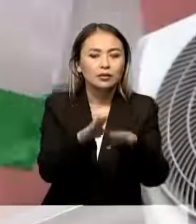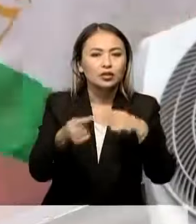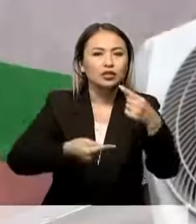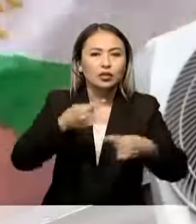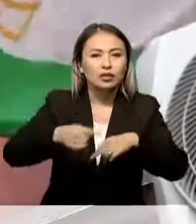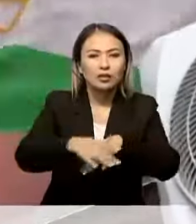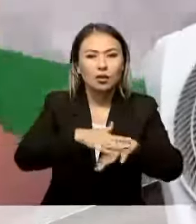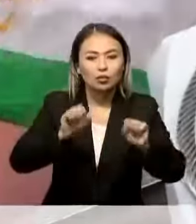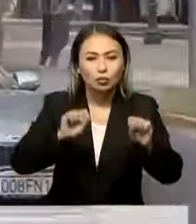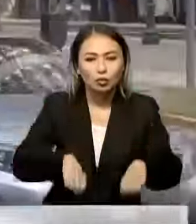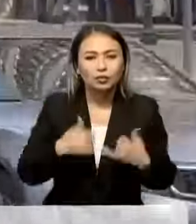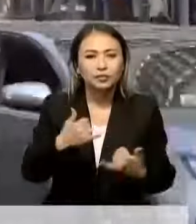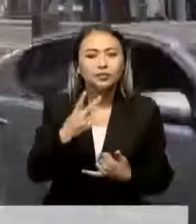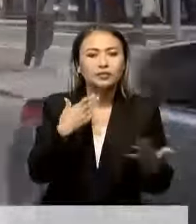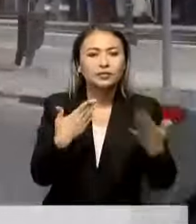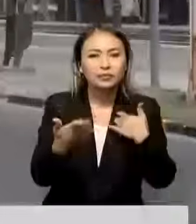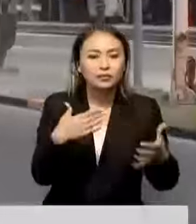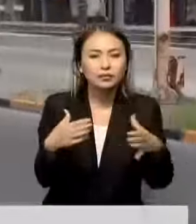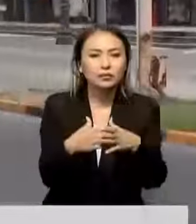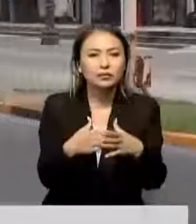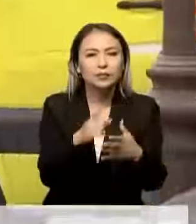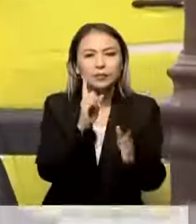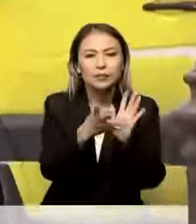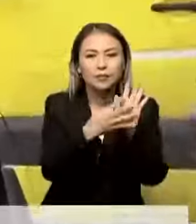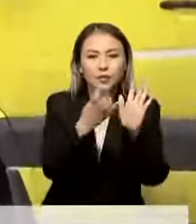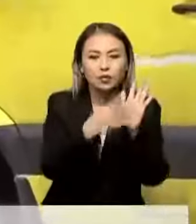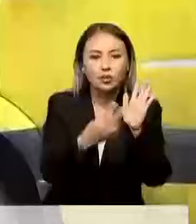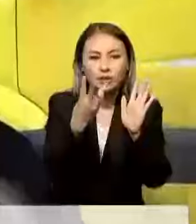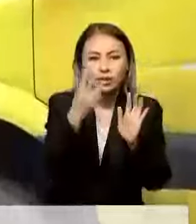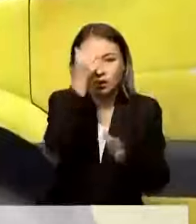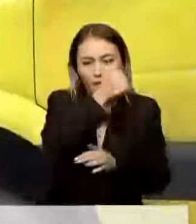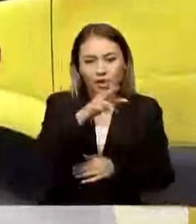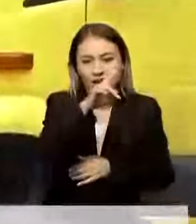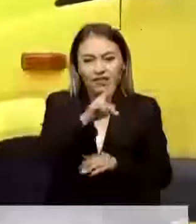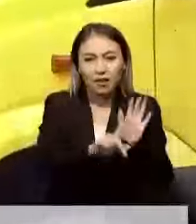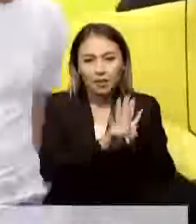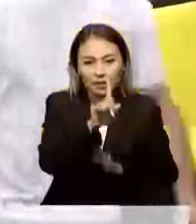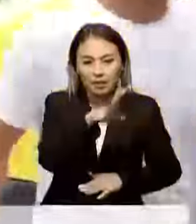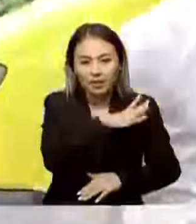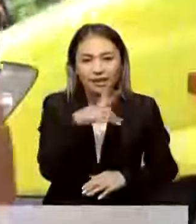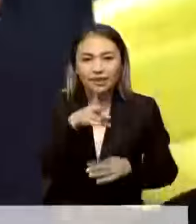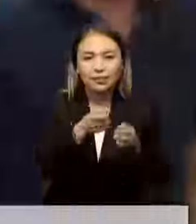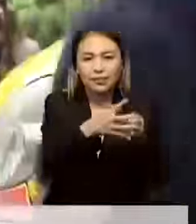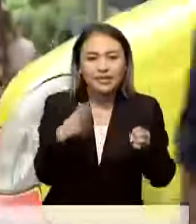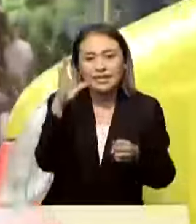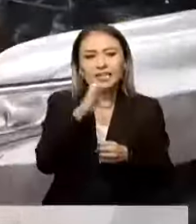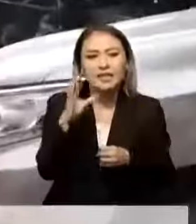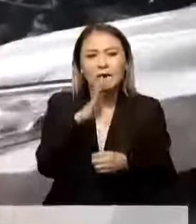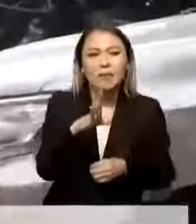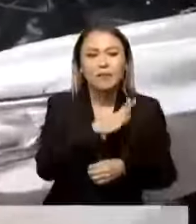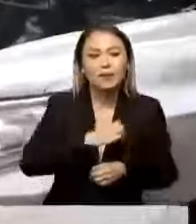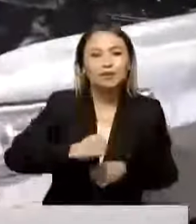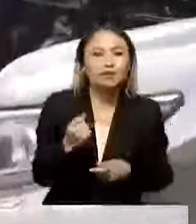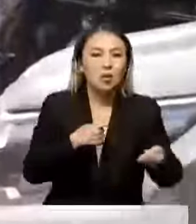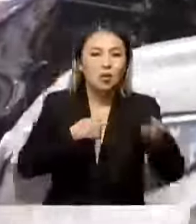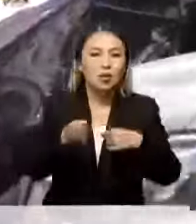шығады. Қазақстан мен Тәжікстан арасындағы дипломатиялық қатынас 1993 жылы қаңтардан басталды. 2015 жылы қыркүйекте стратегиялық серіктестік